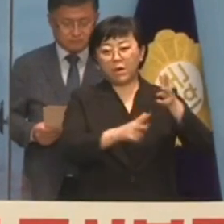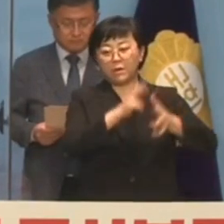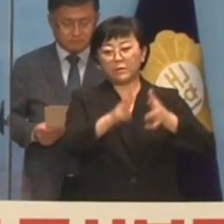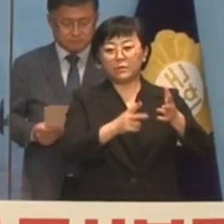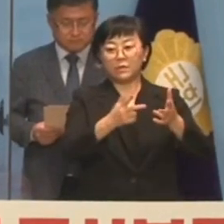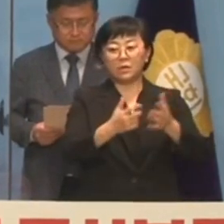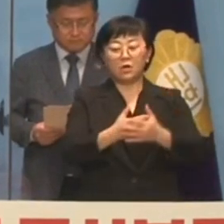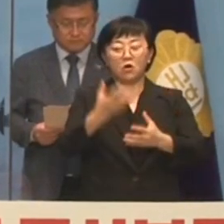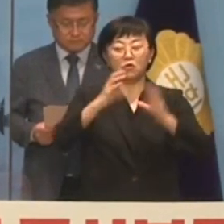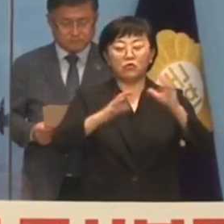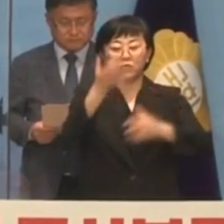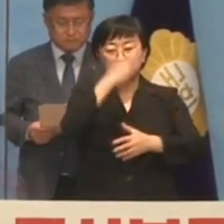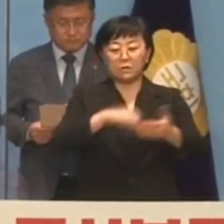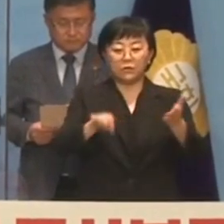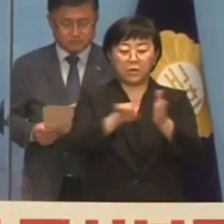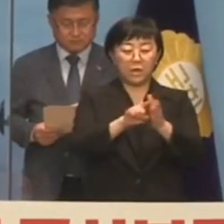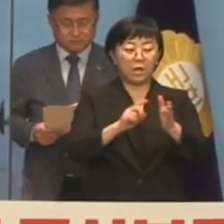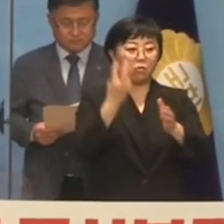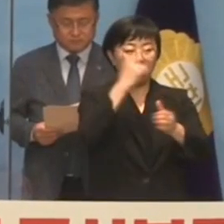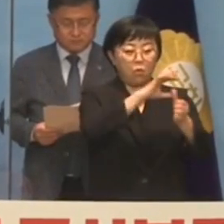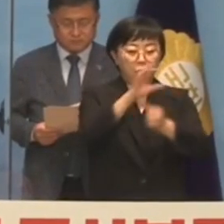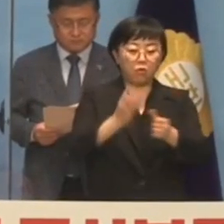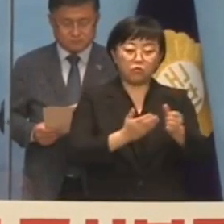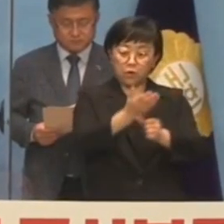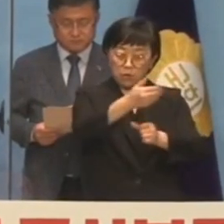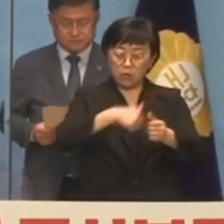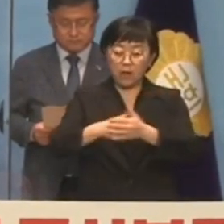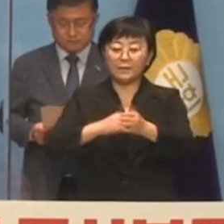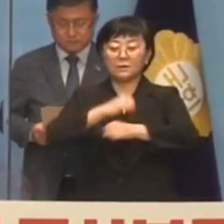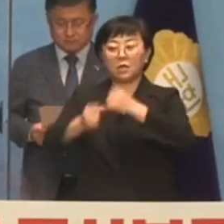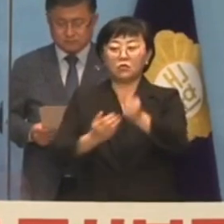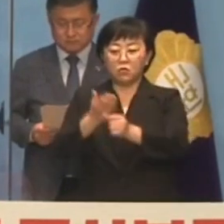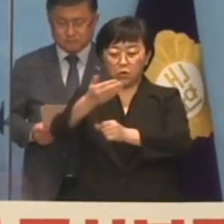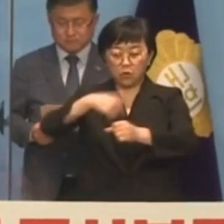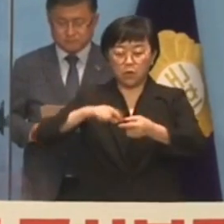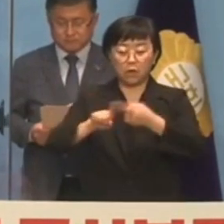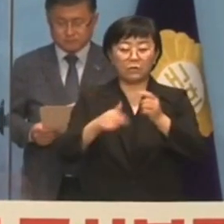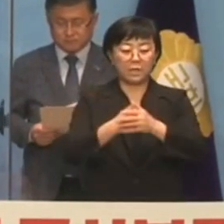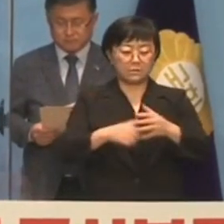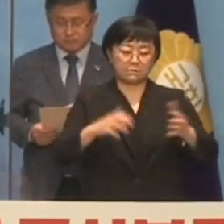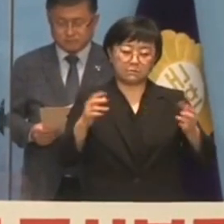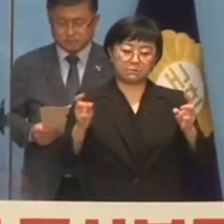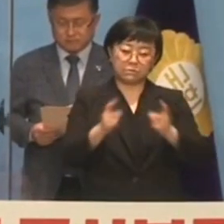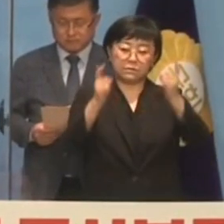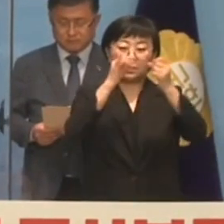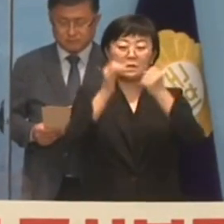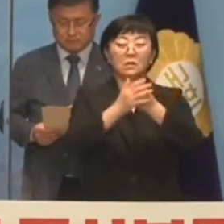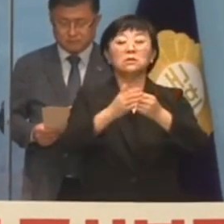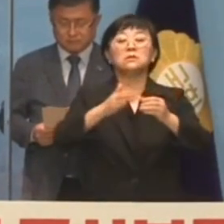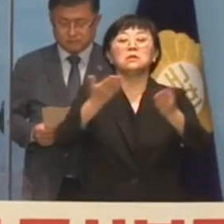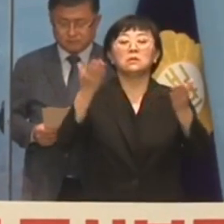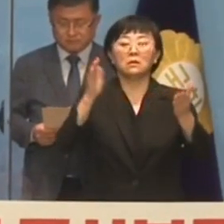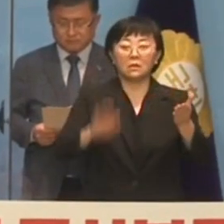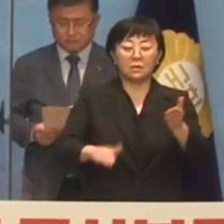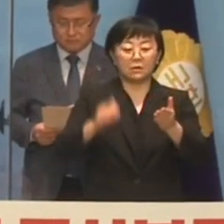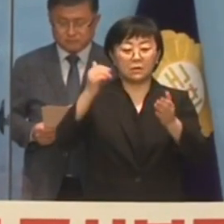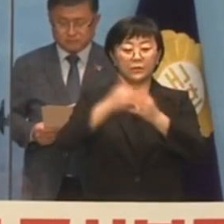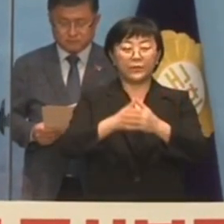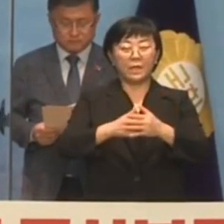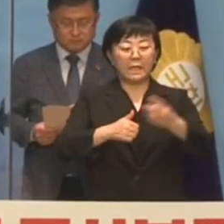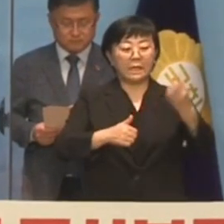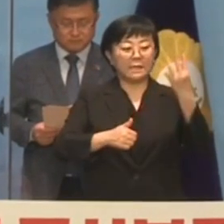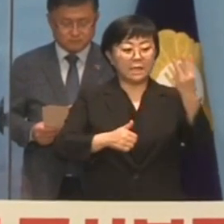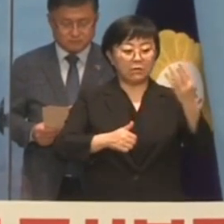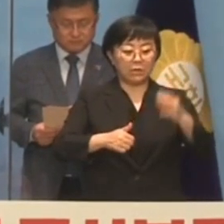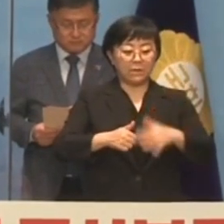위해 보호무역과 자유무역 간의 치열한 숫싸움을 하고 있다. 이 와중에 삼면이